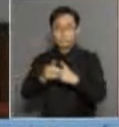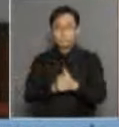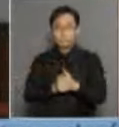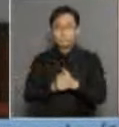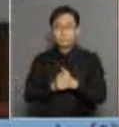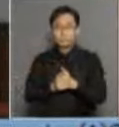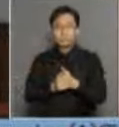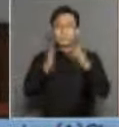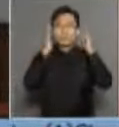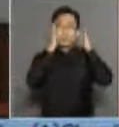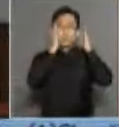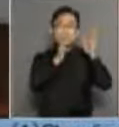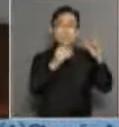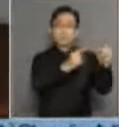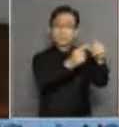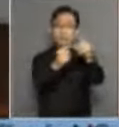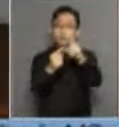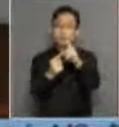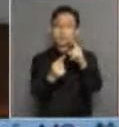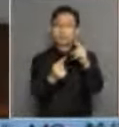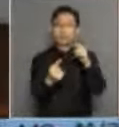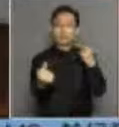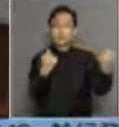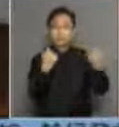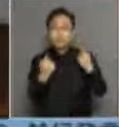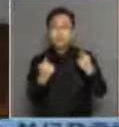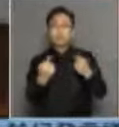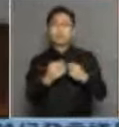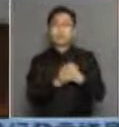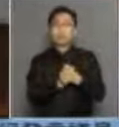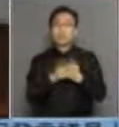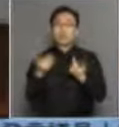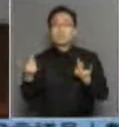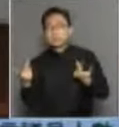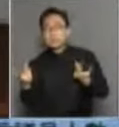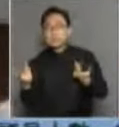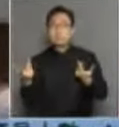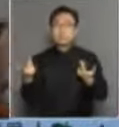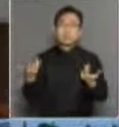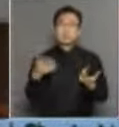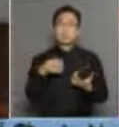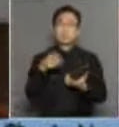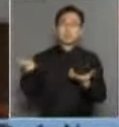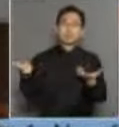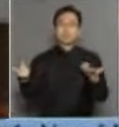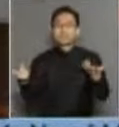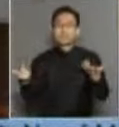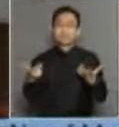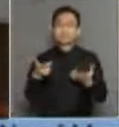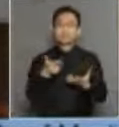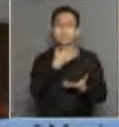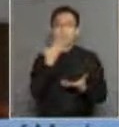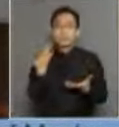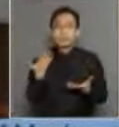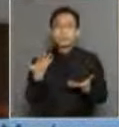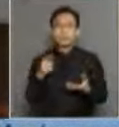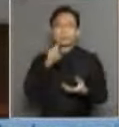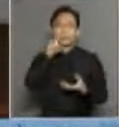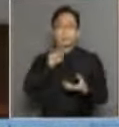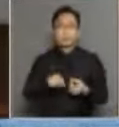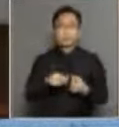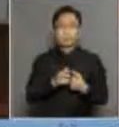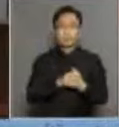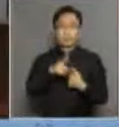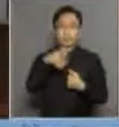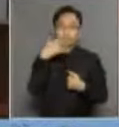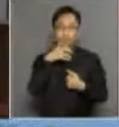對公眾嘅質疑，佢係進退失據，左右之絕。一個咁幹練嘅政務